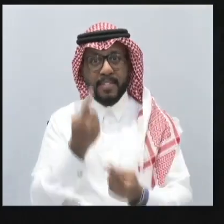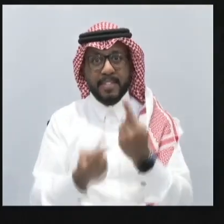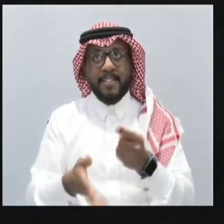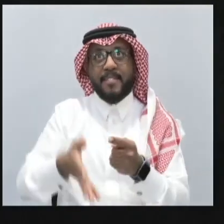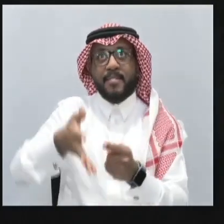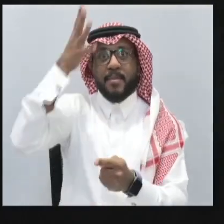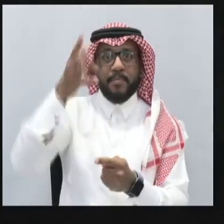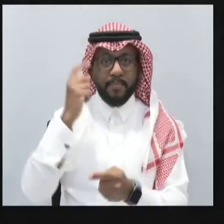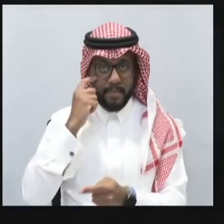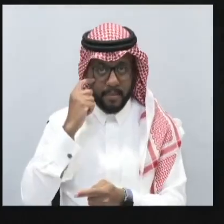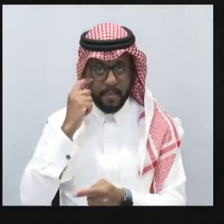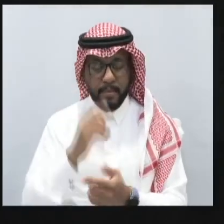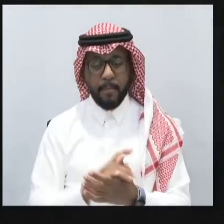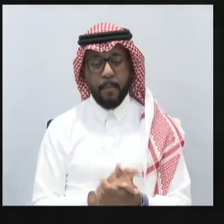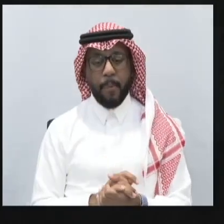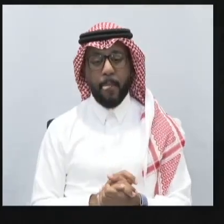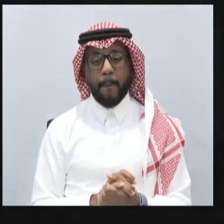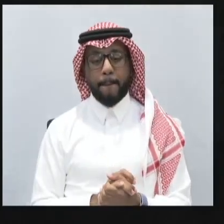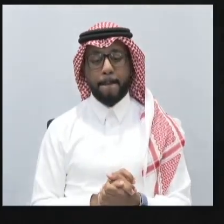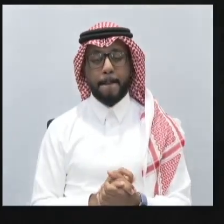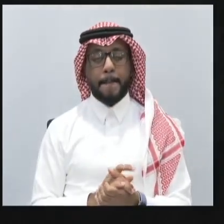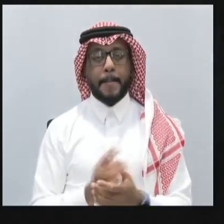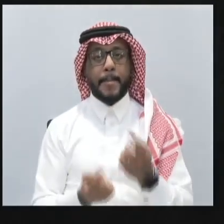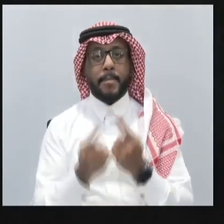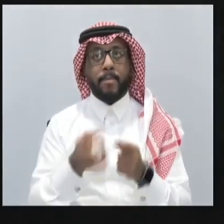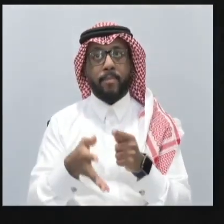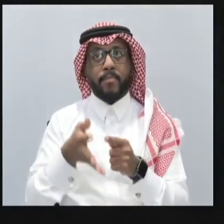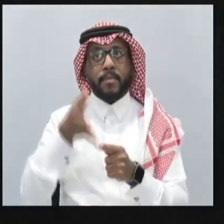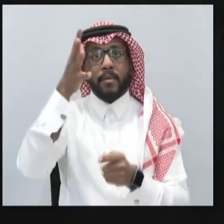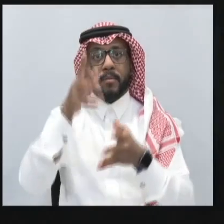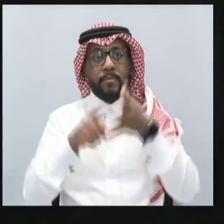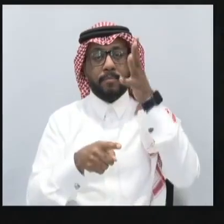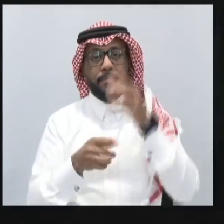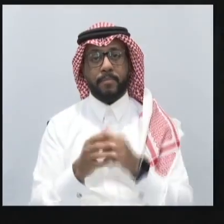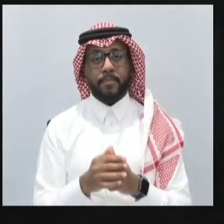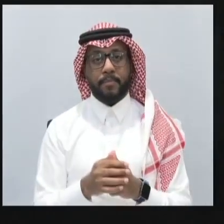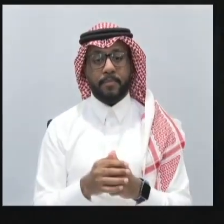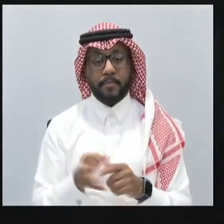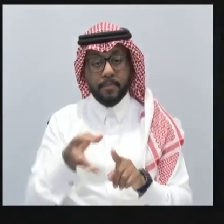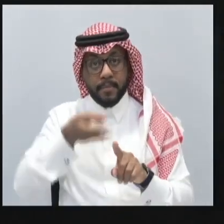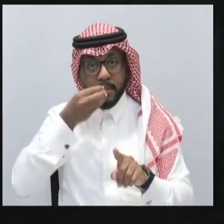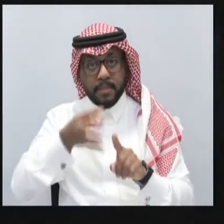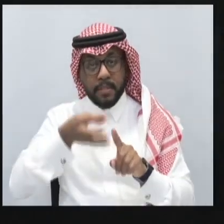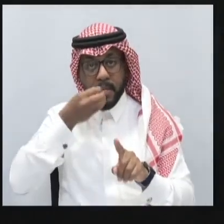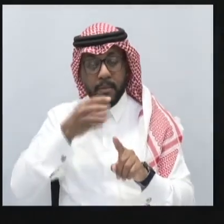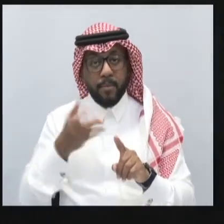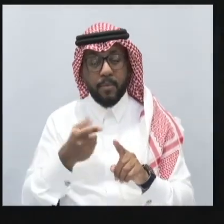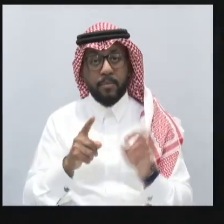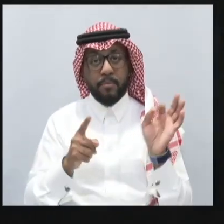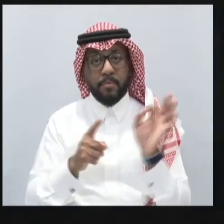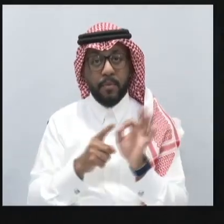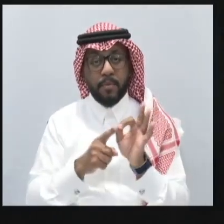الغذاء بداخلها طيب سارت النباتات تنمو وتكبر من بيتغذى عليها في